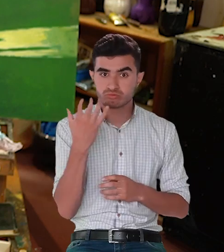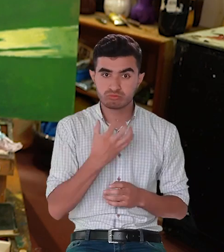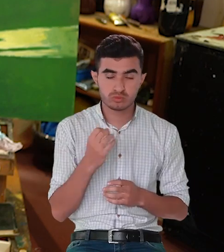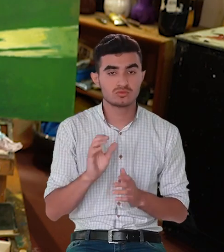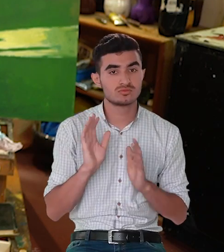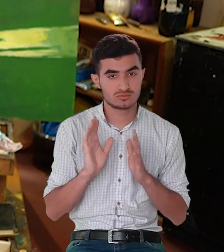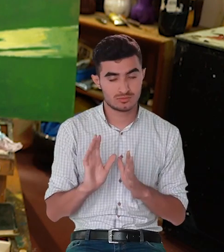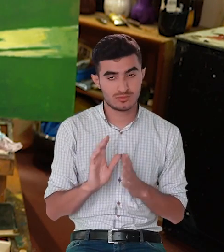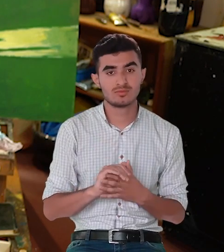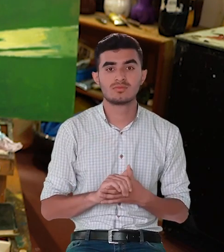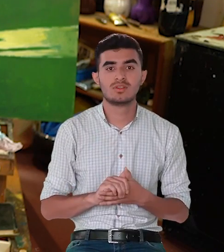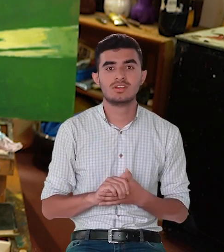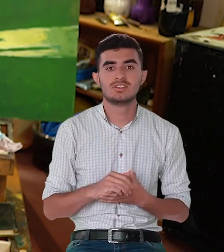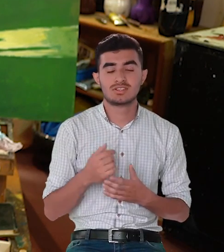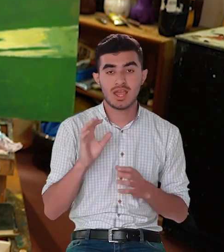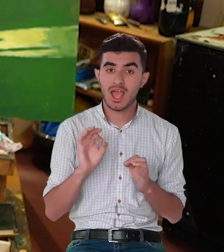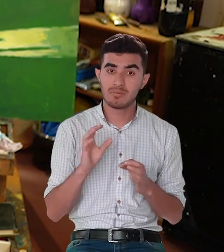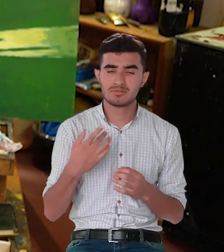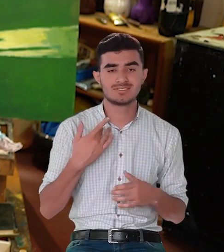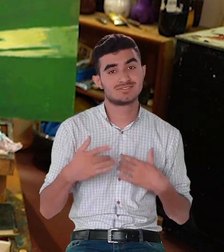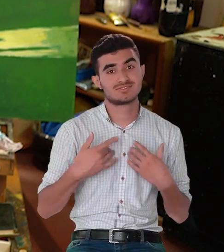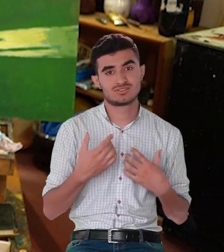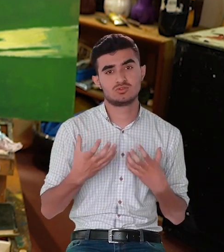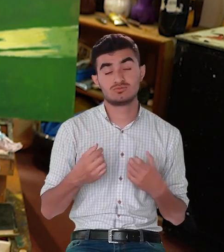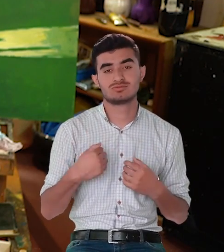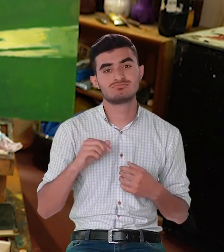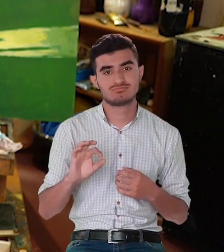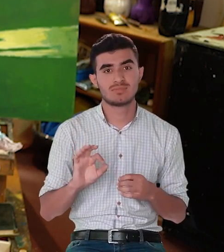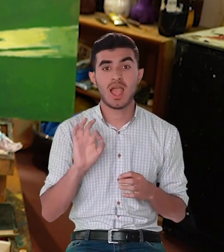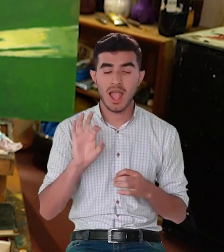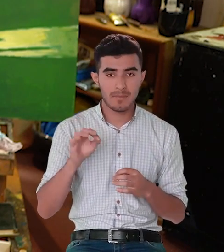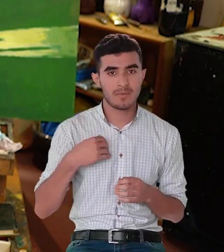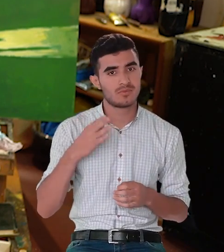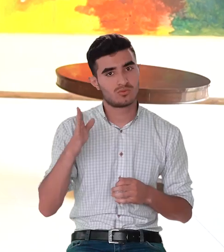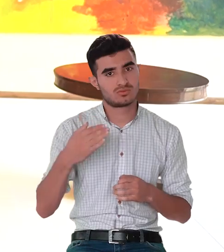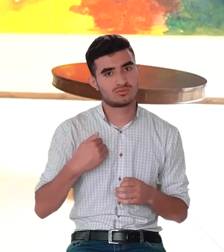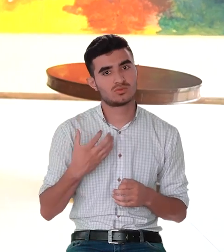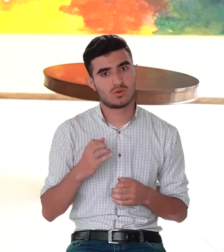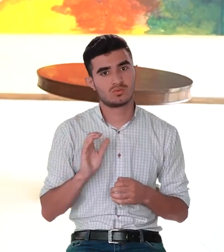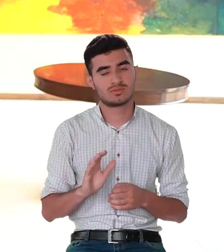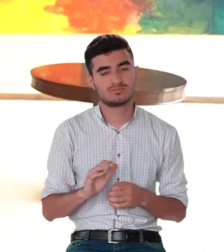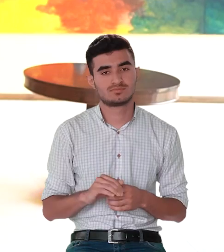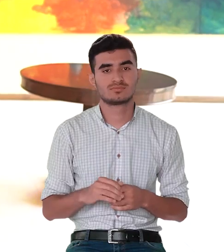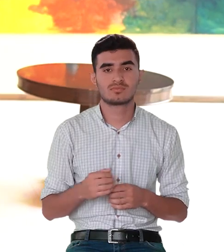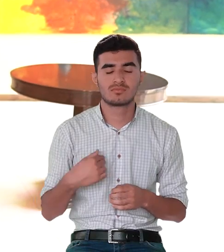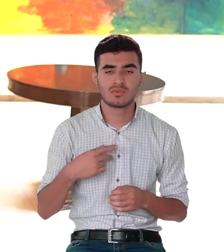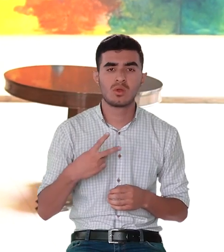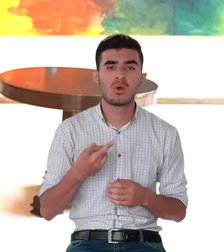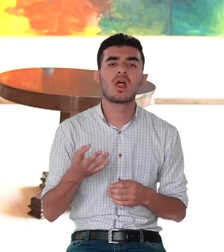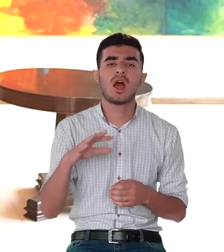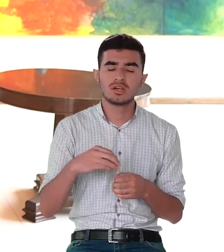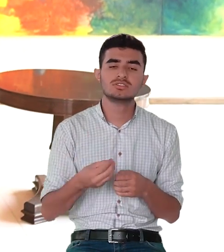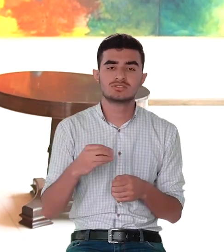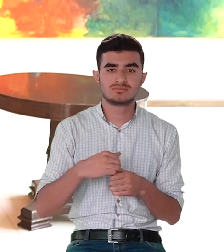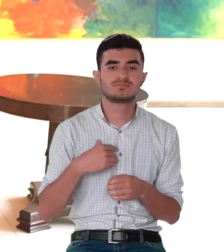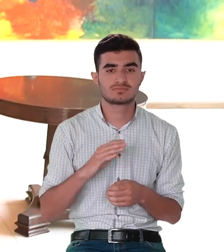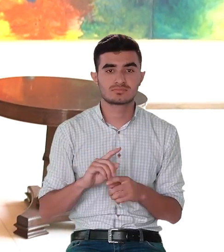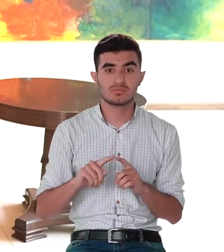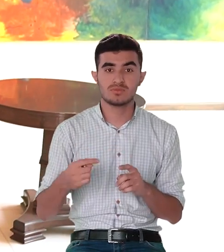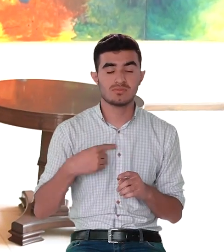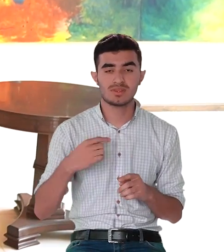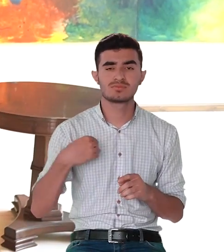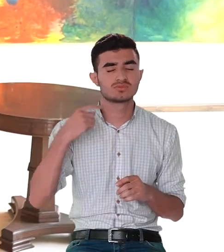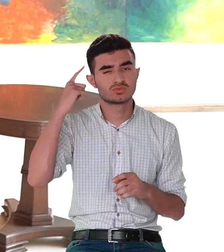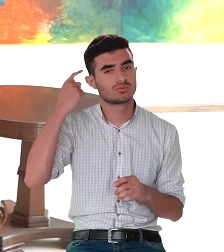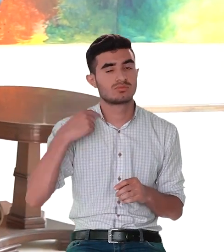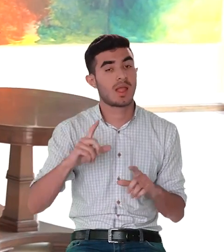تر پر جو ہے وہ سفید ہی تھے، گھوڑا بھی سفید تھا، تو میں نے بھی اس پہ بھی رنگ دینے شروع بھرتے،